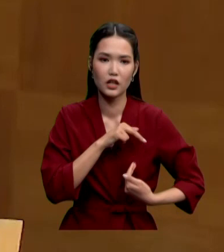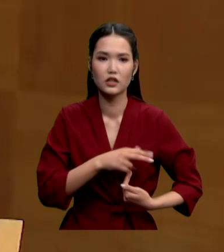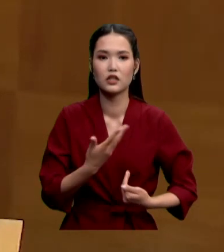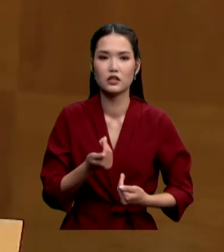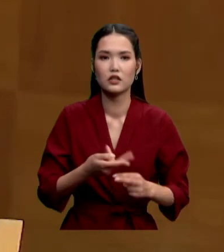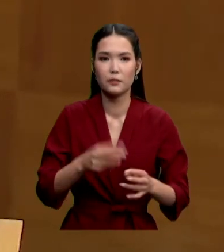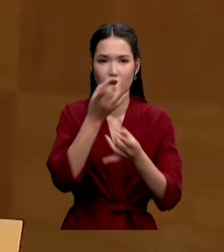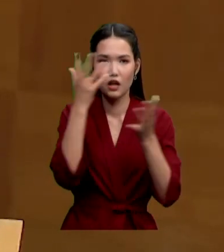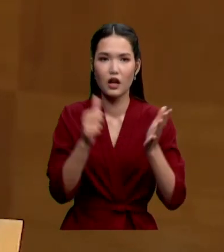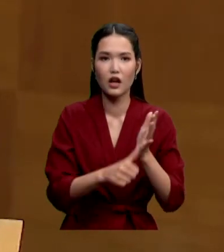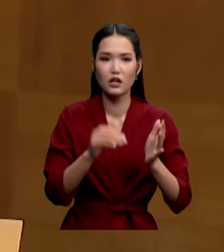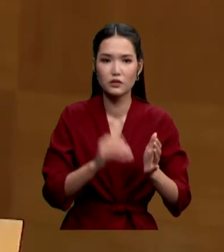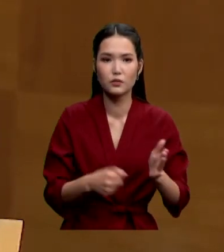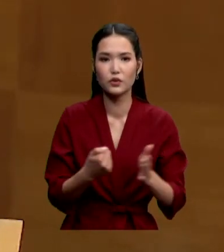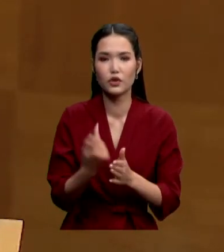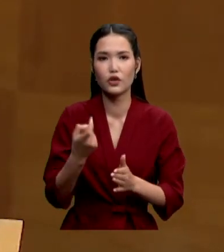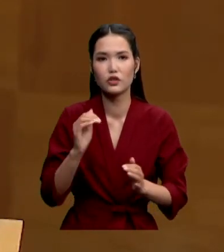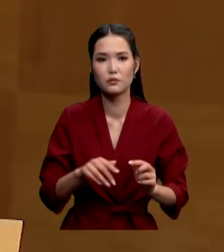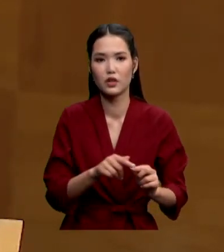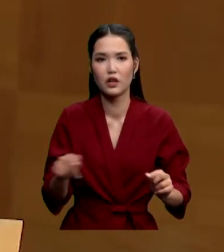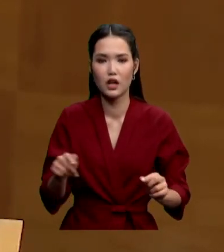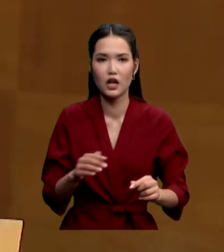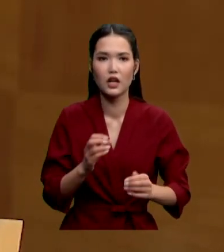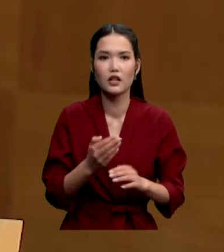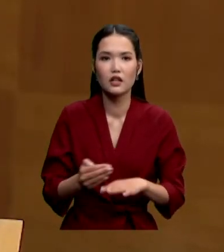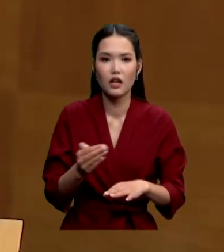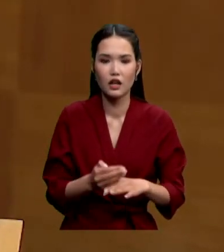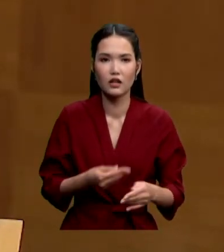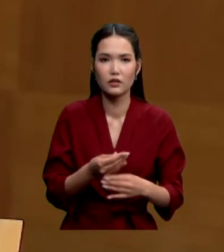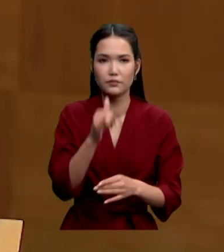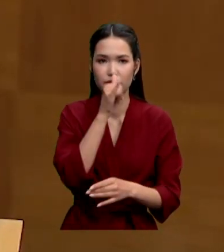жалақысы 60 мың теңгеден басталып, 100 мың теңгеге жетер-жетпес межеден аса алмай тұр.